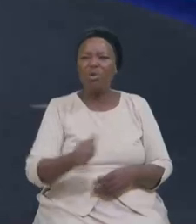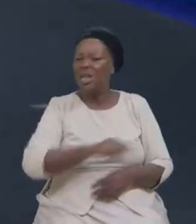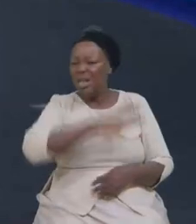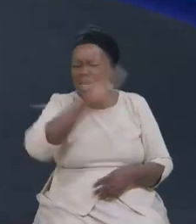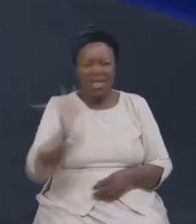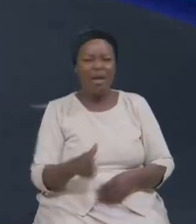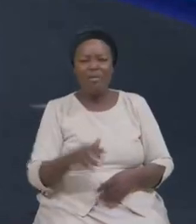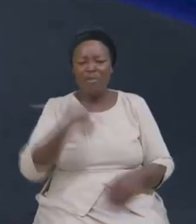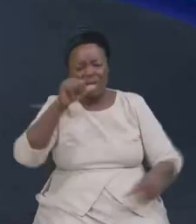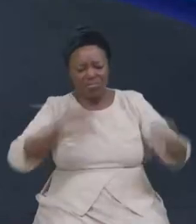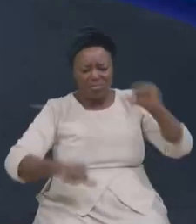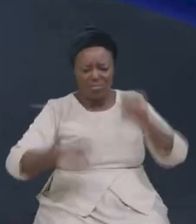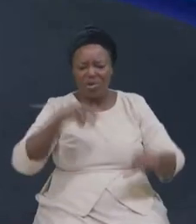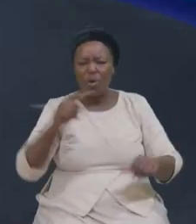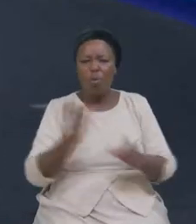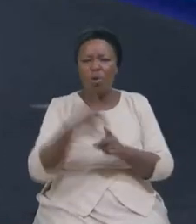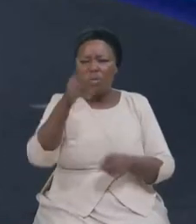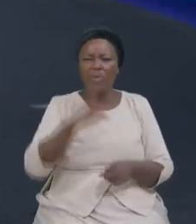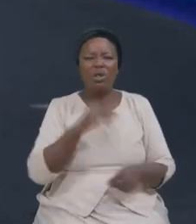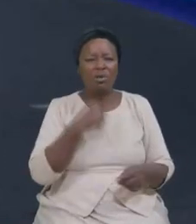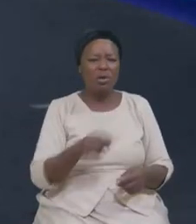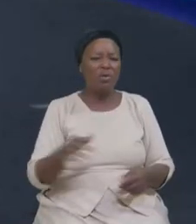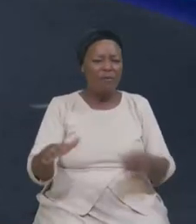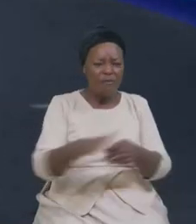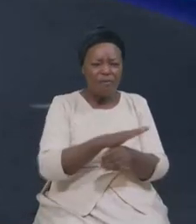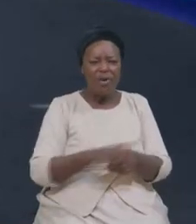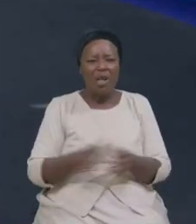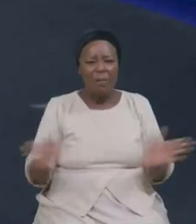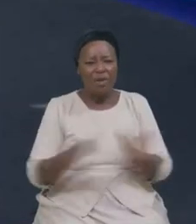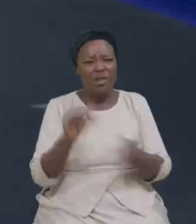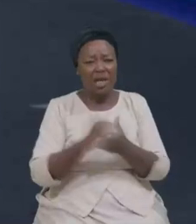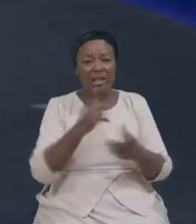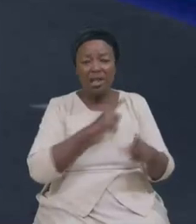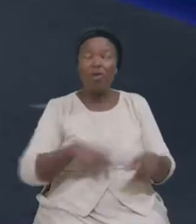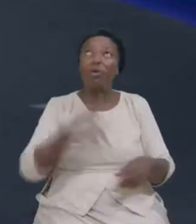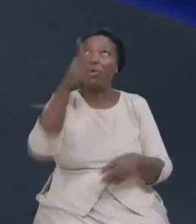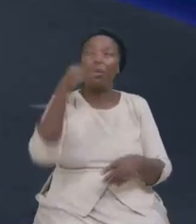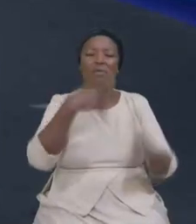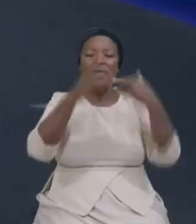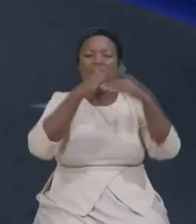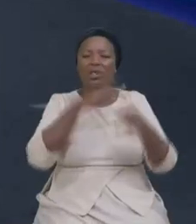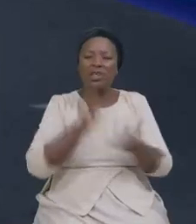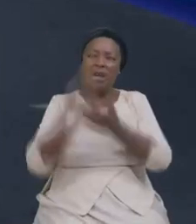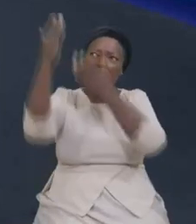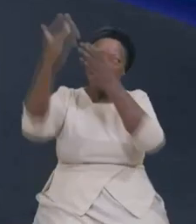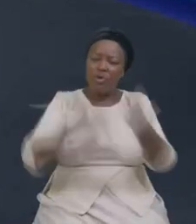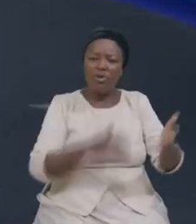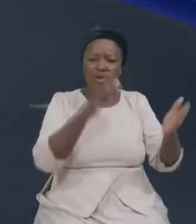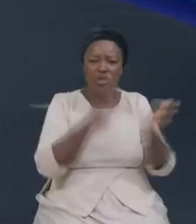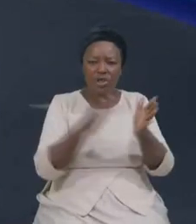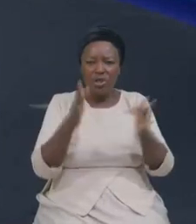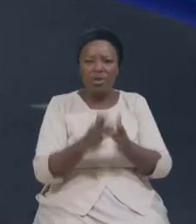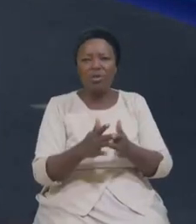j'ai la pleine conviction que le Seigneur, le Dieu du ciel, qui a ramené Jésus-Christ par Marie